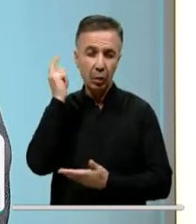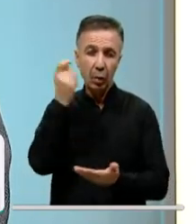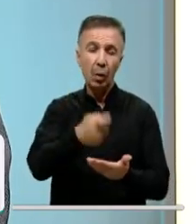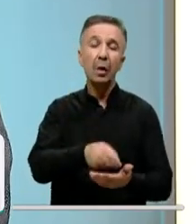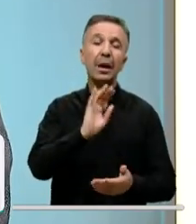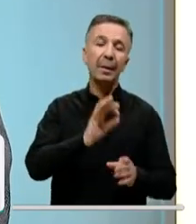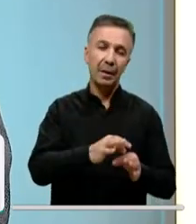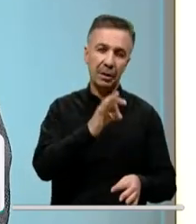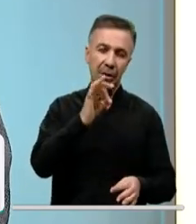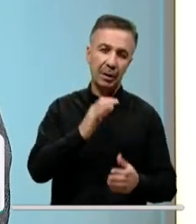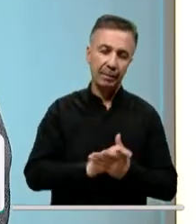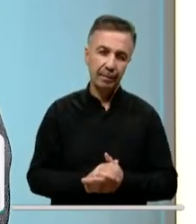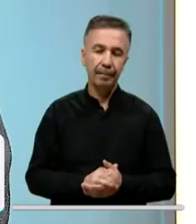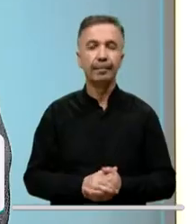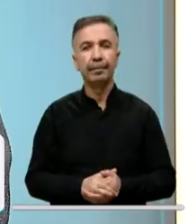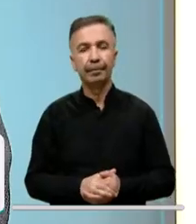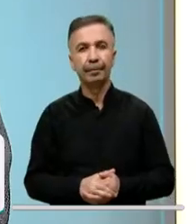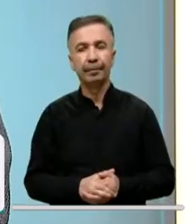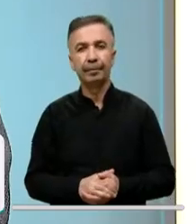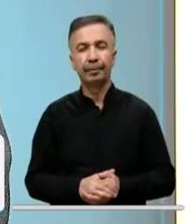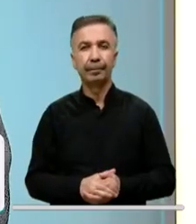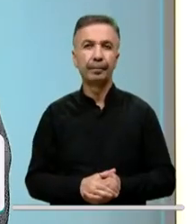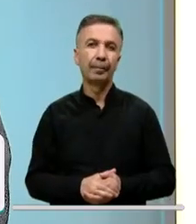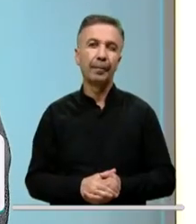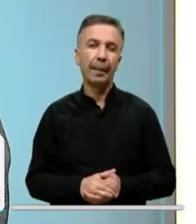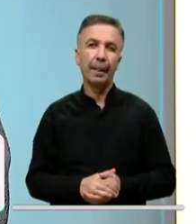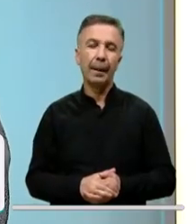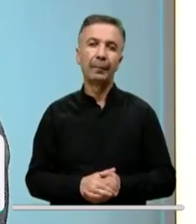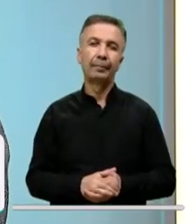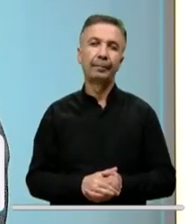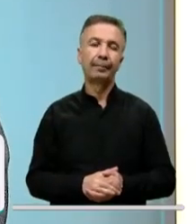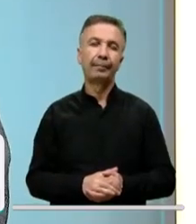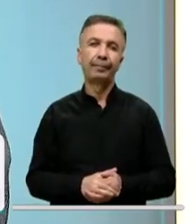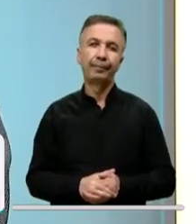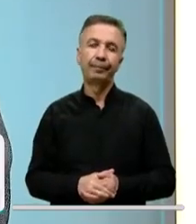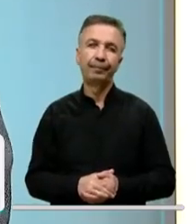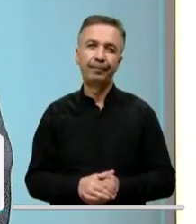kişi, hani firmadan parasını alamadığı için ödemeyen kişi ise